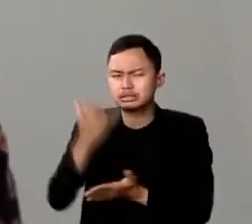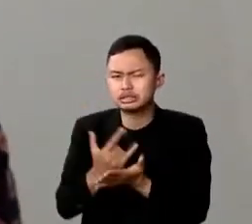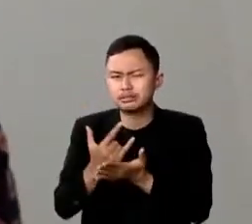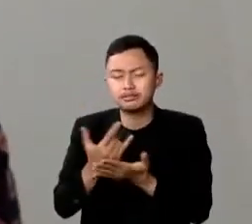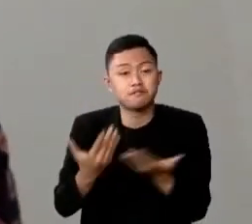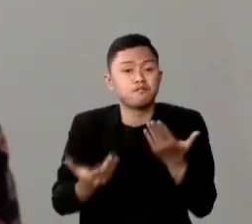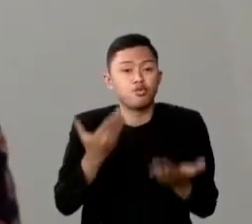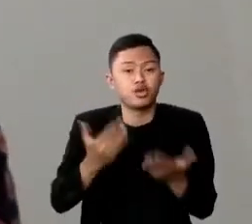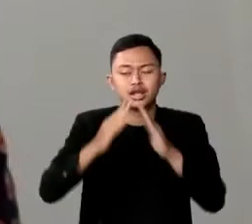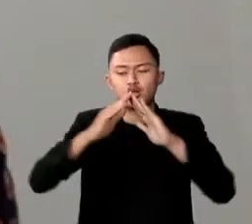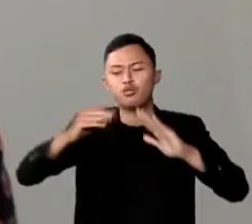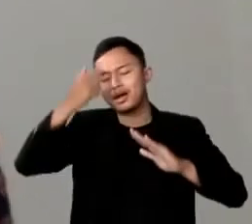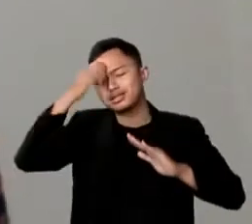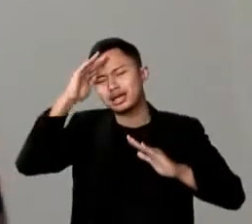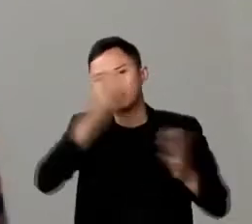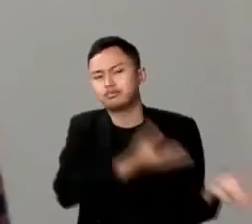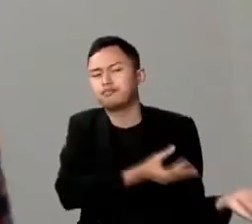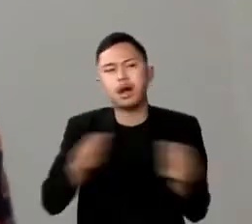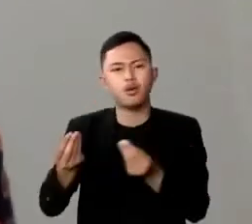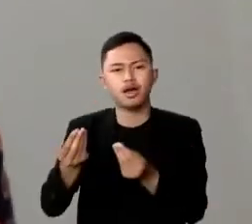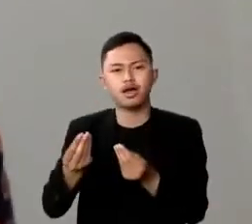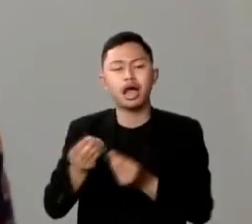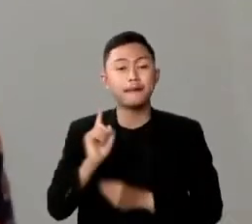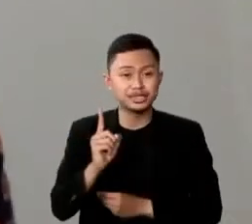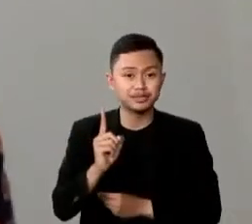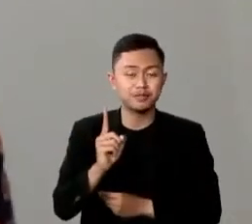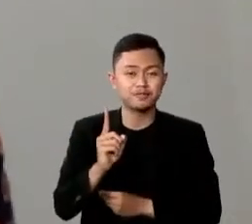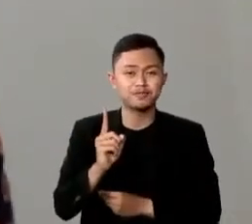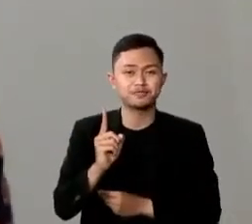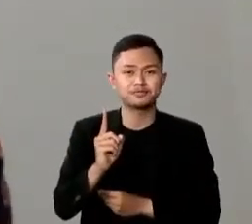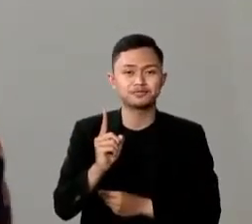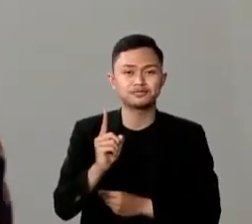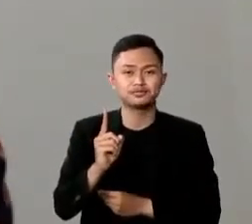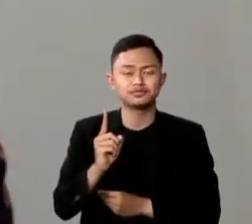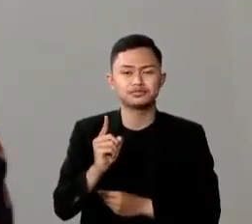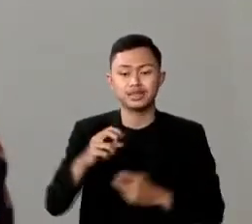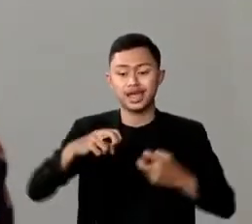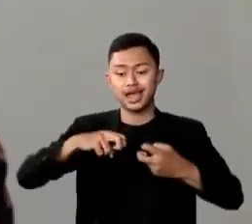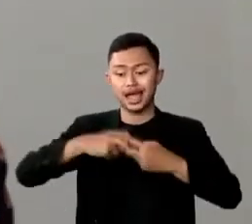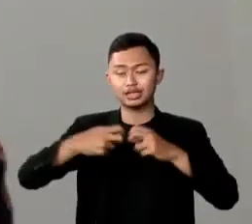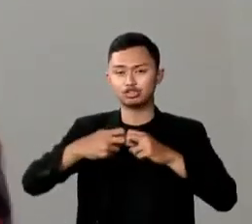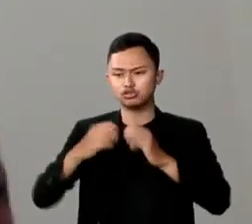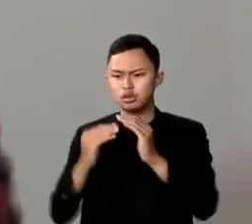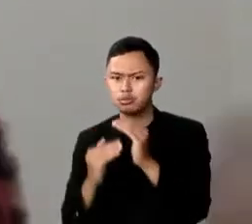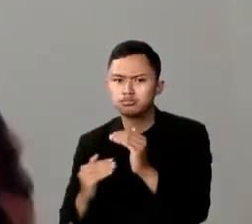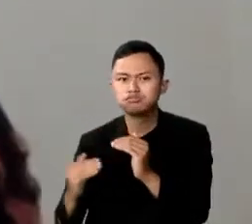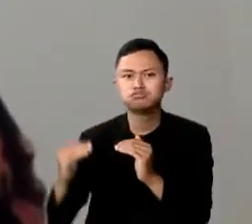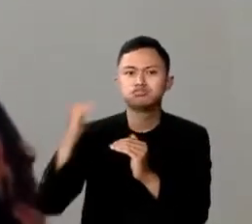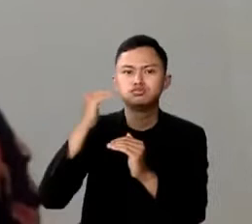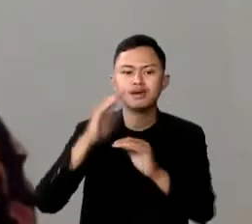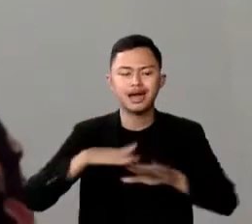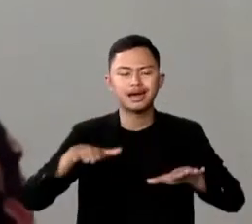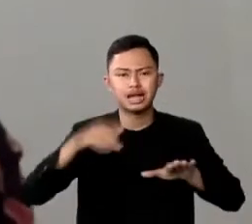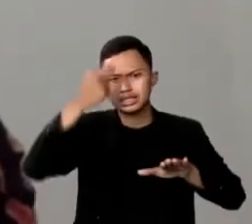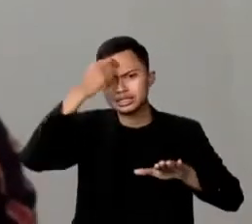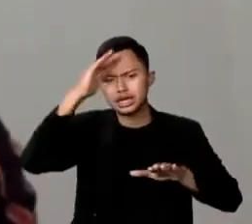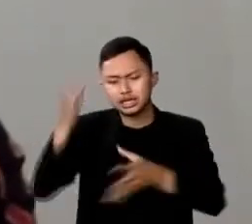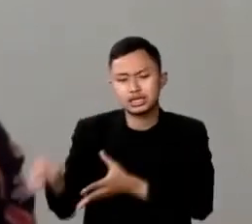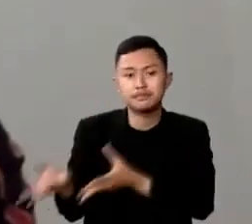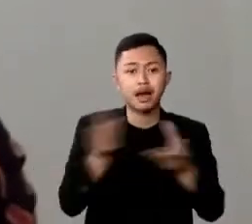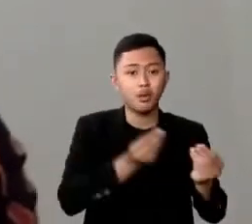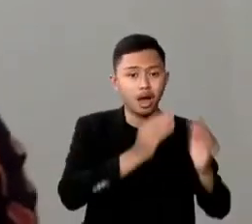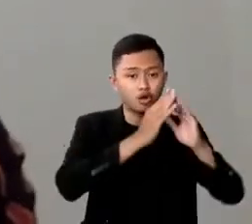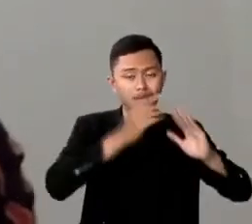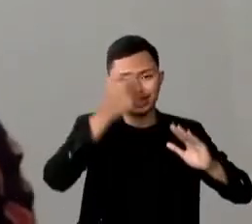kita tetap harus ke rumah sakit karena ternyata banyak Eh peningkatan kejadian anak sakit sampai harus